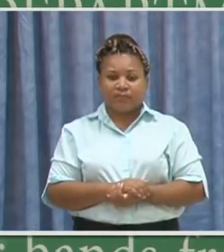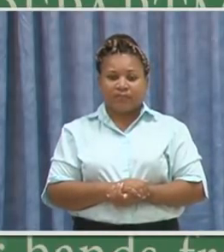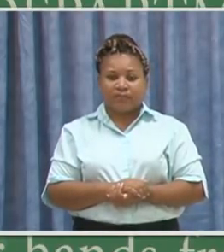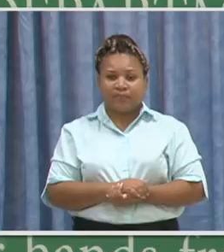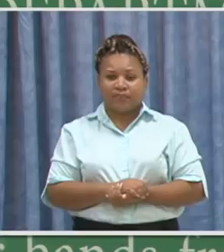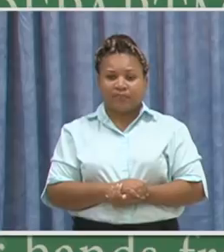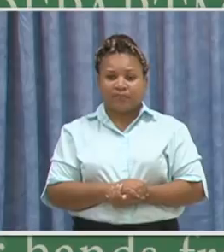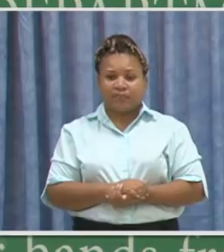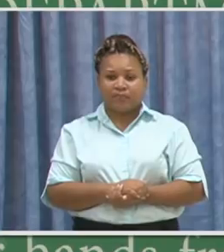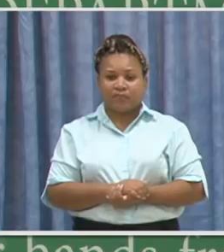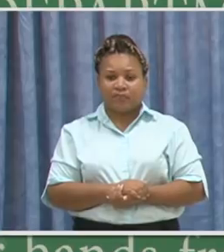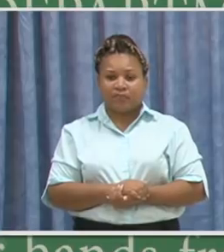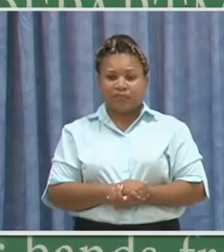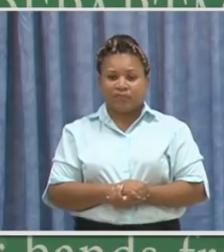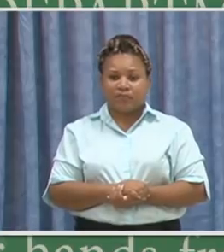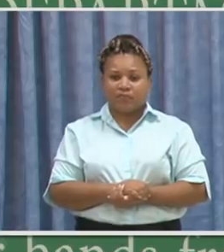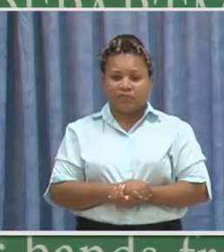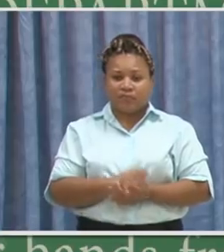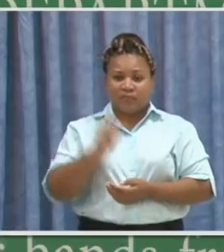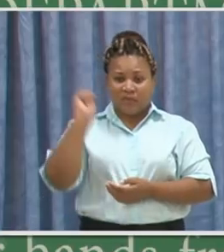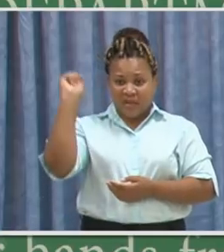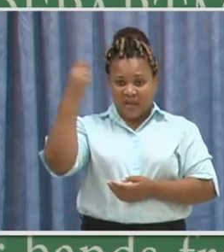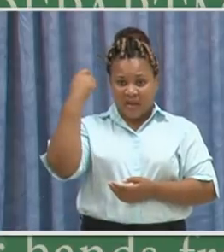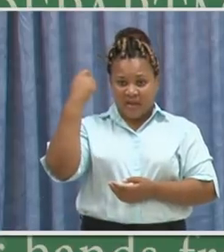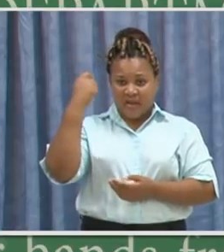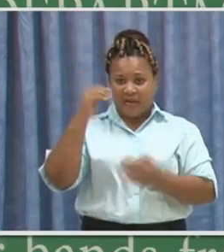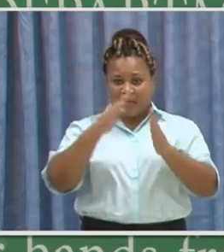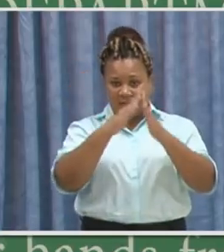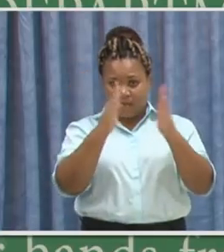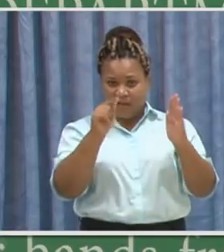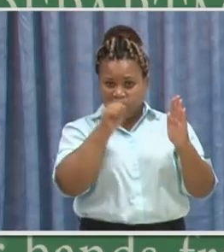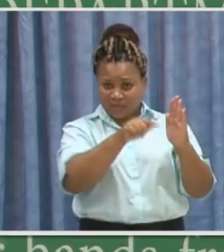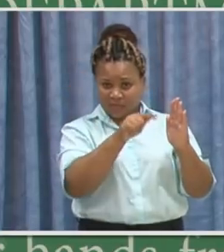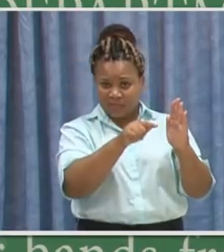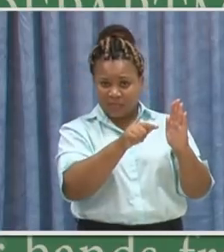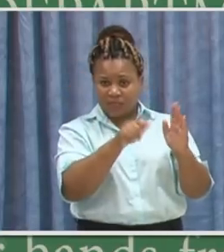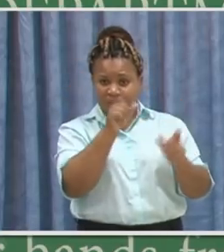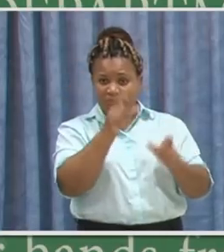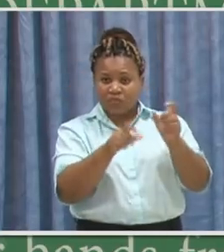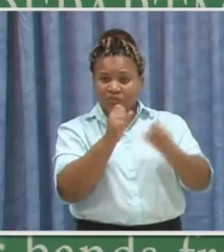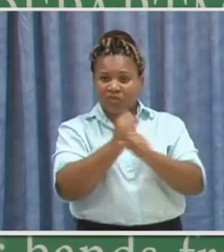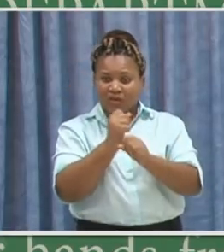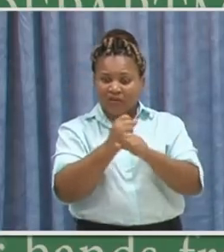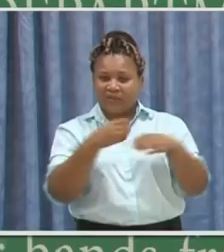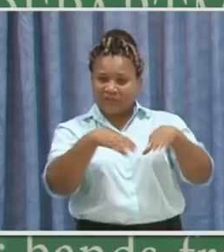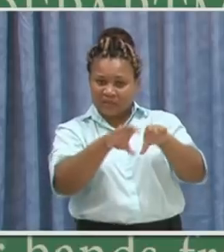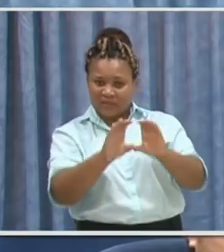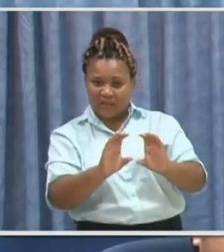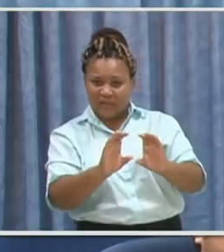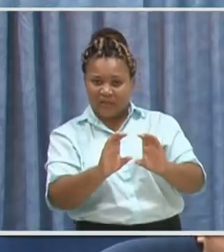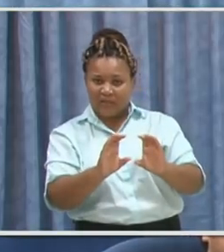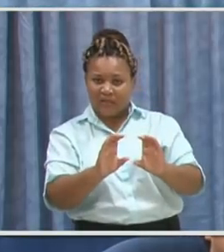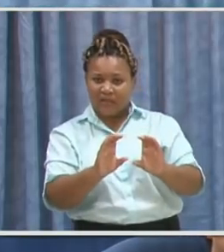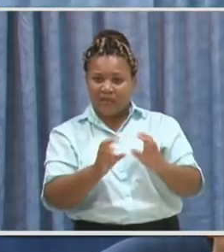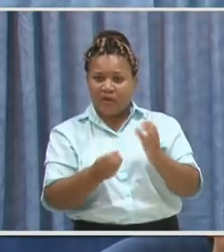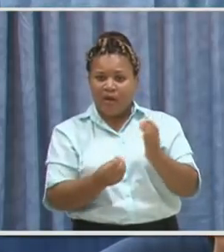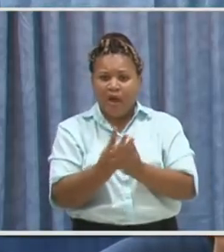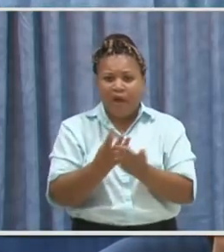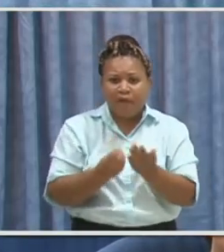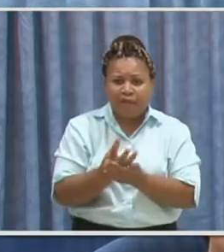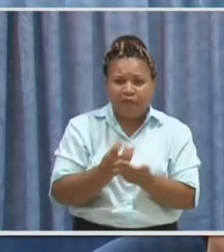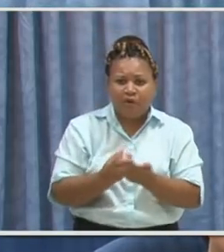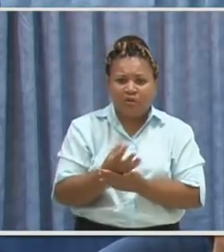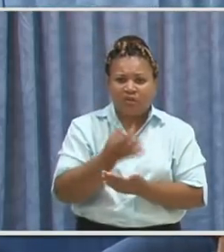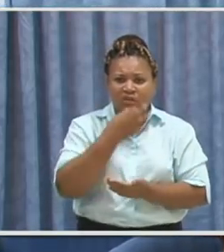avec sa sentiment qui exprime dans sa l'article et au fait je dis ça journal il habite écrit ça